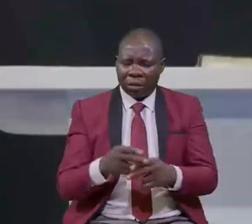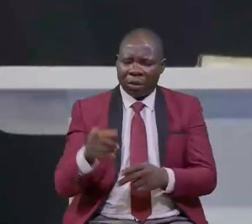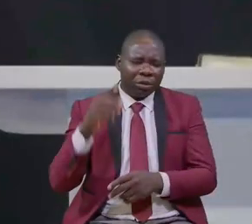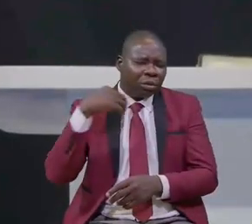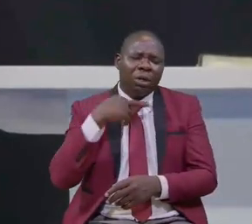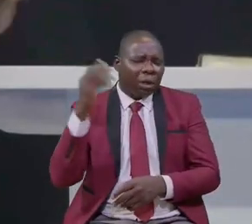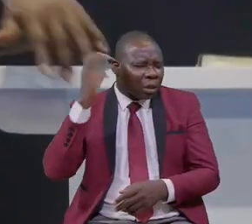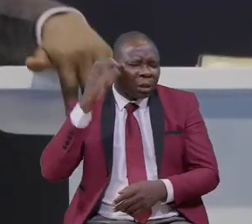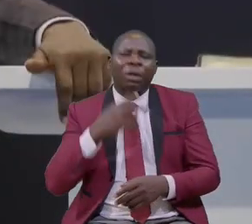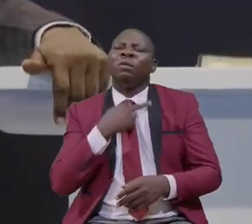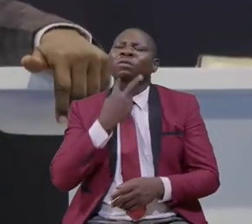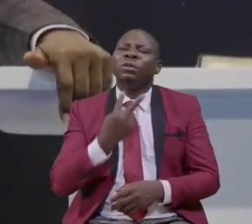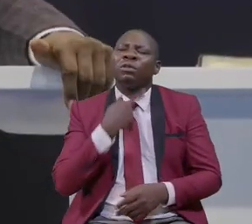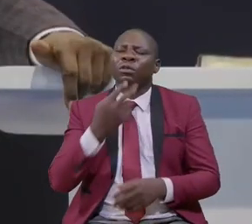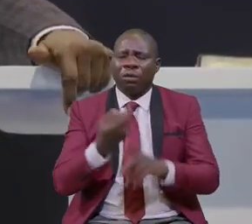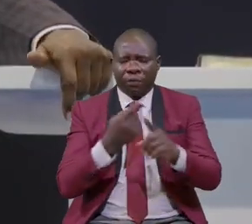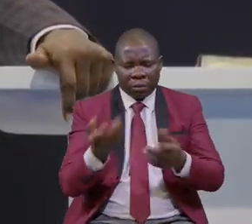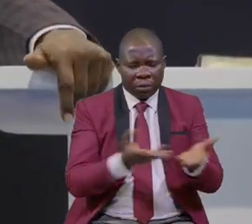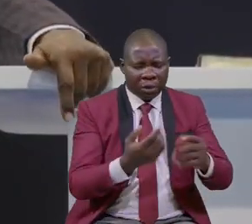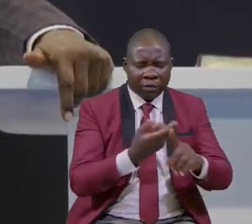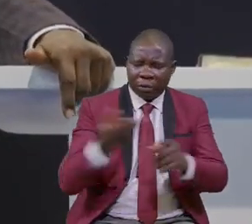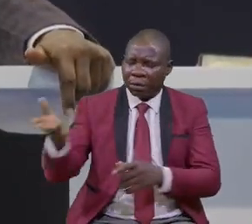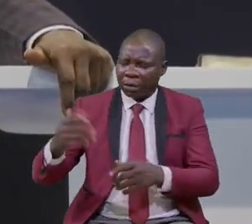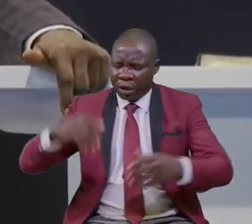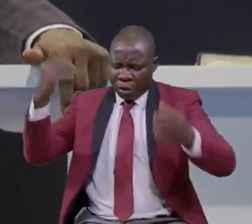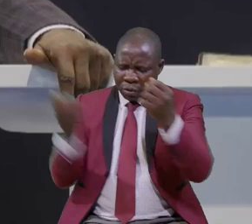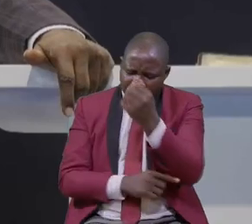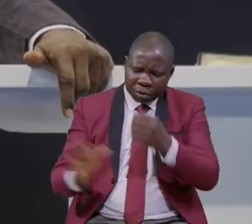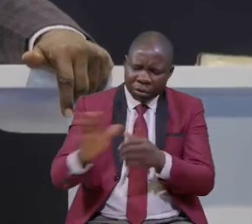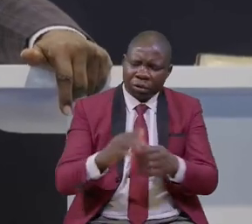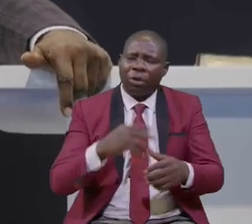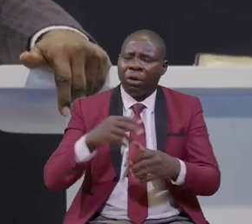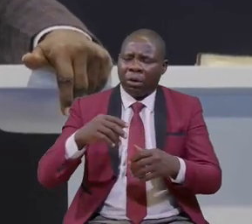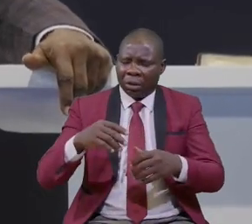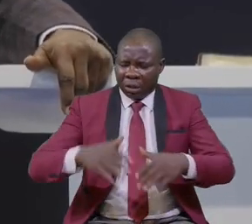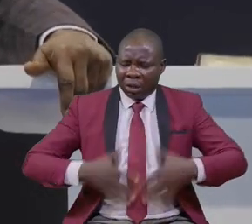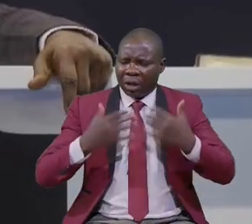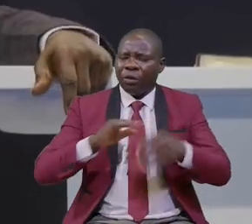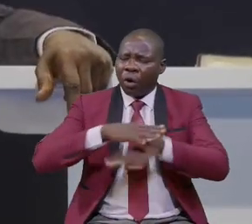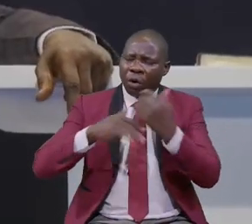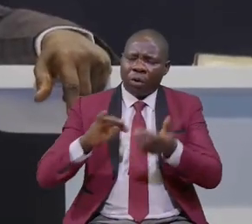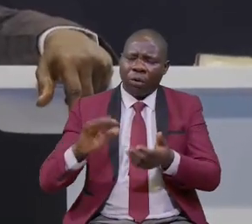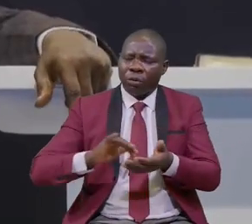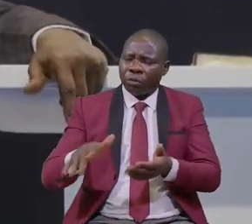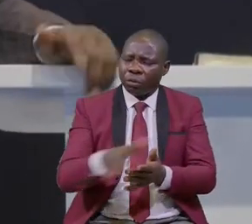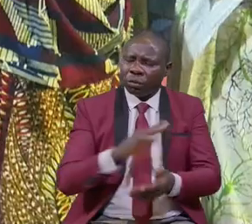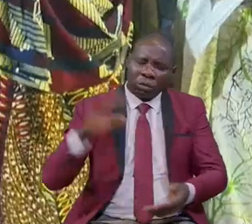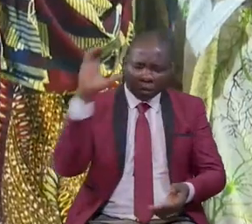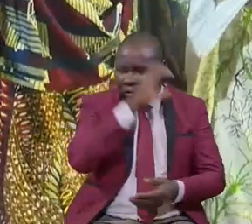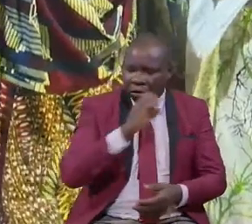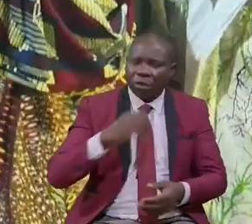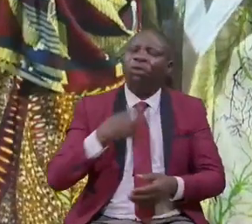au nom de Jésus. Vous entendez des voix par-ci, par-là qui tourmentent votre vie. toutes ces voix étranges, je vous fais taire maintenant au nom